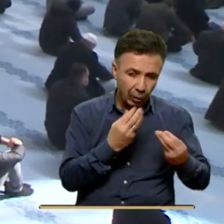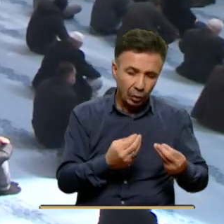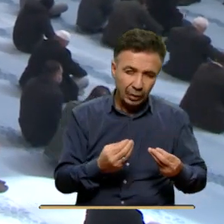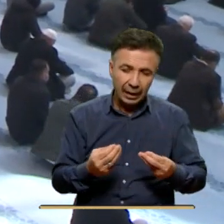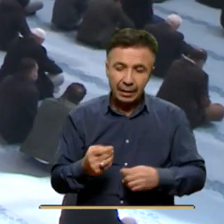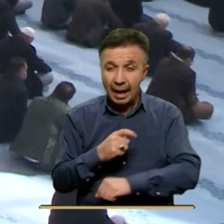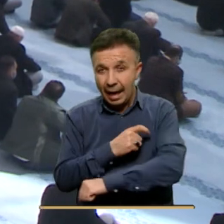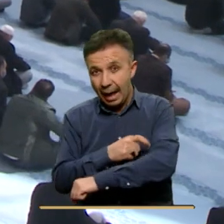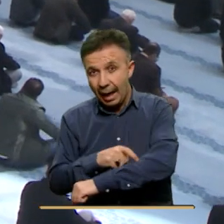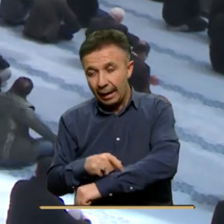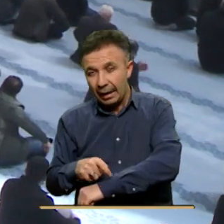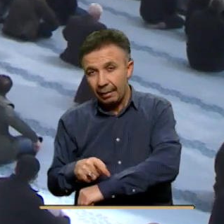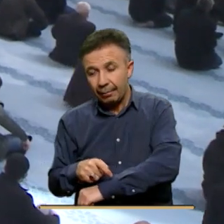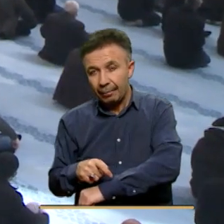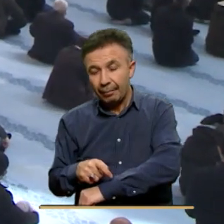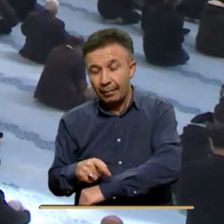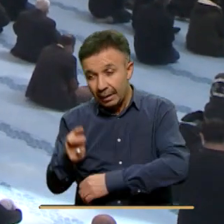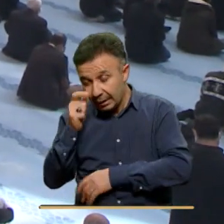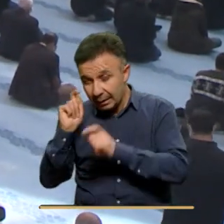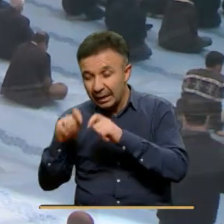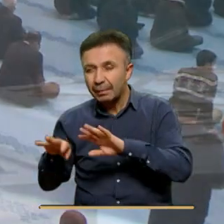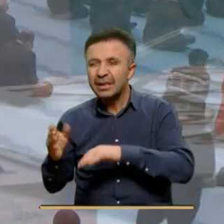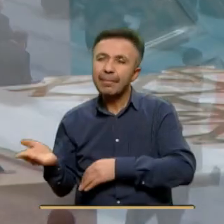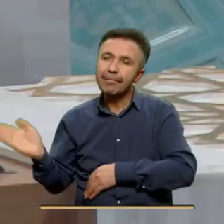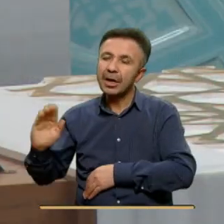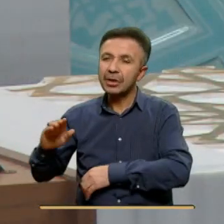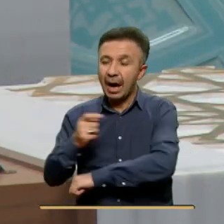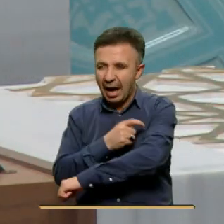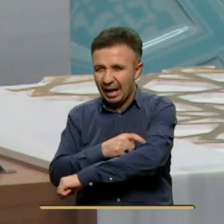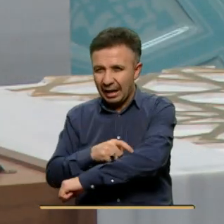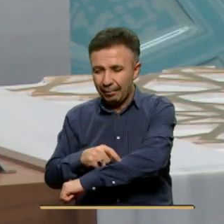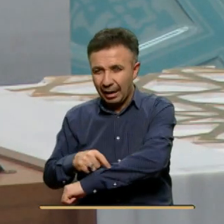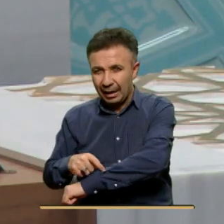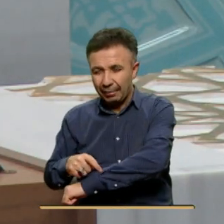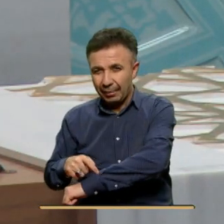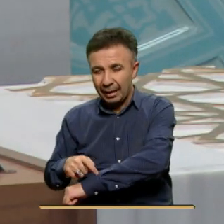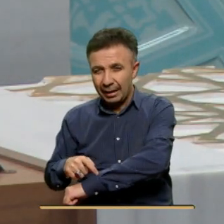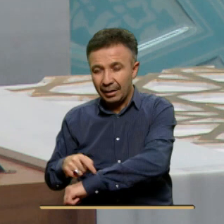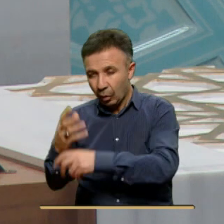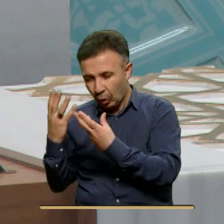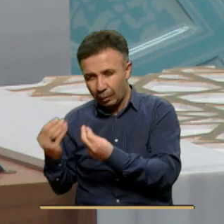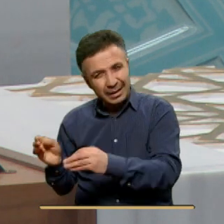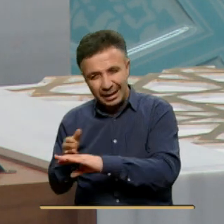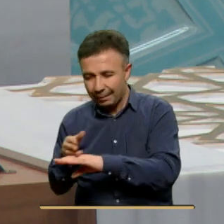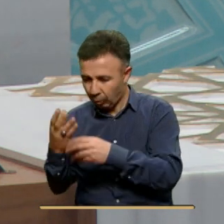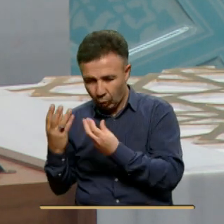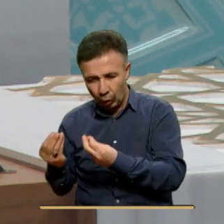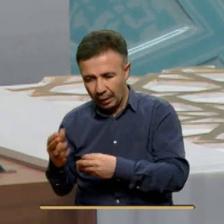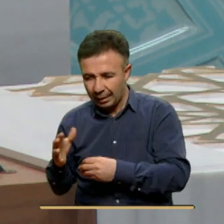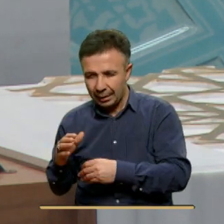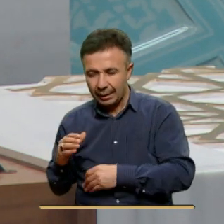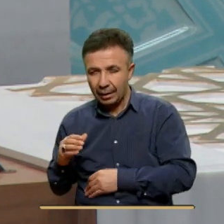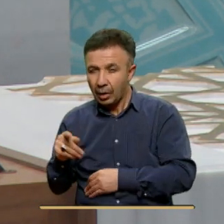dikkat edilmezse başka haramların kapısını bizlere açabilir. Onun için kıymetli